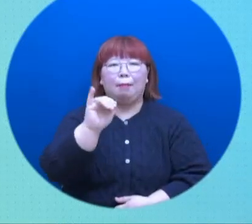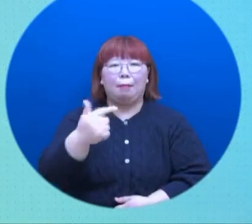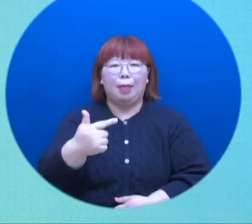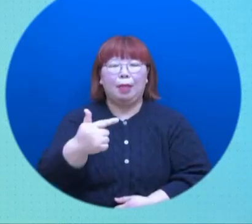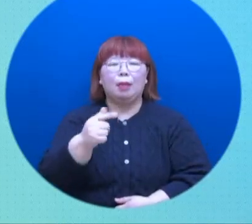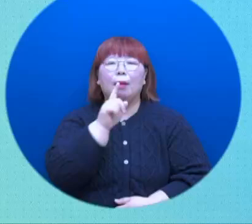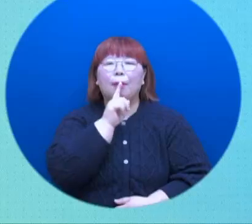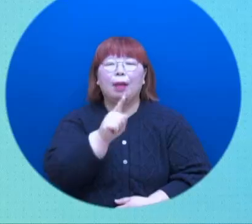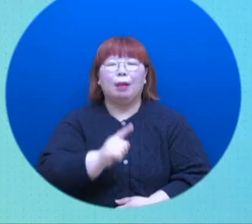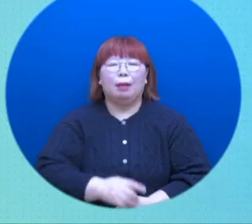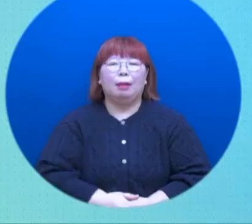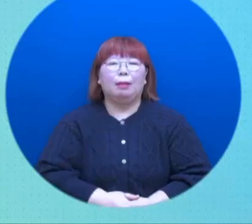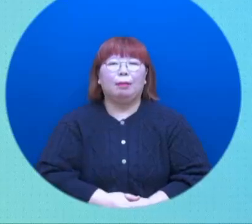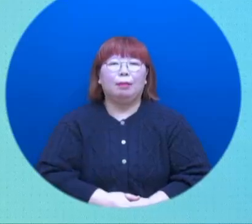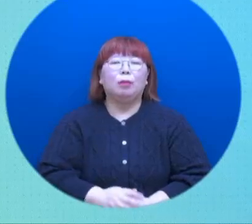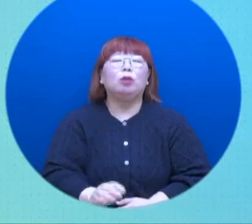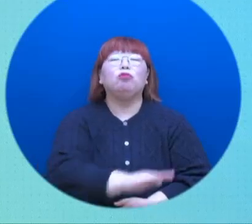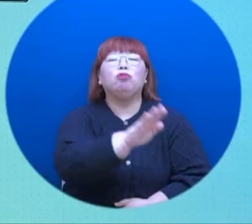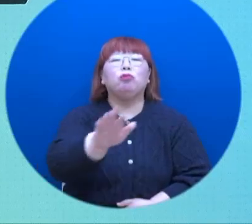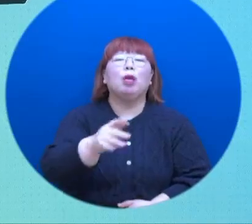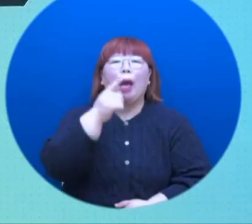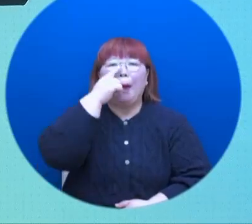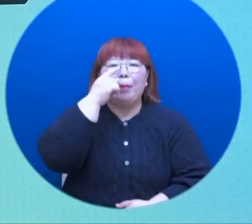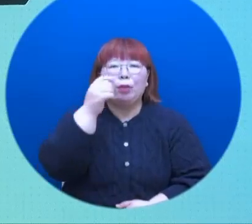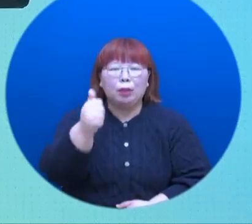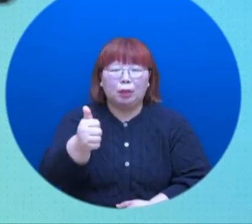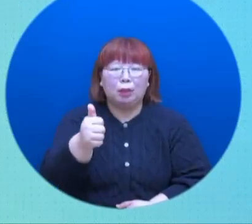말해요. 우리